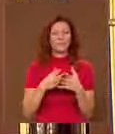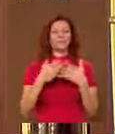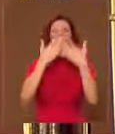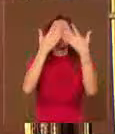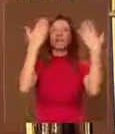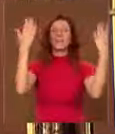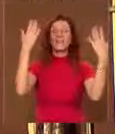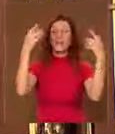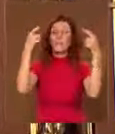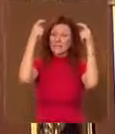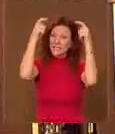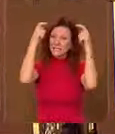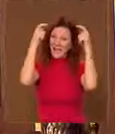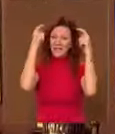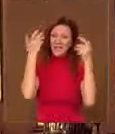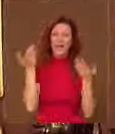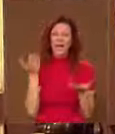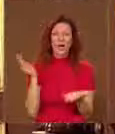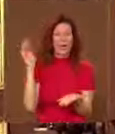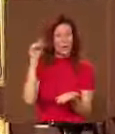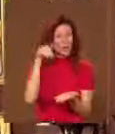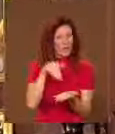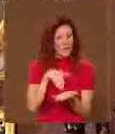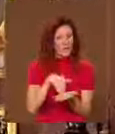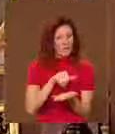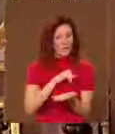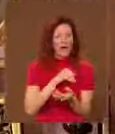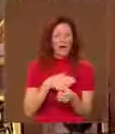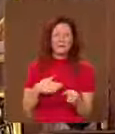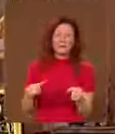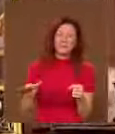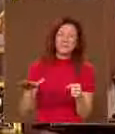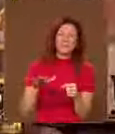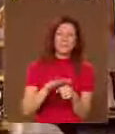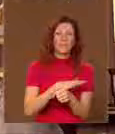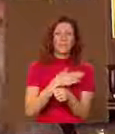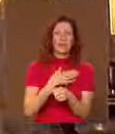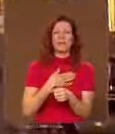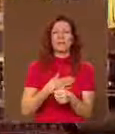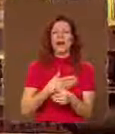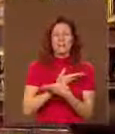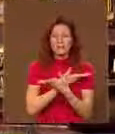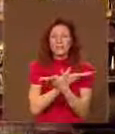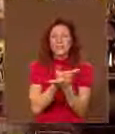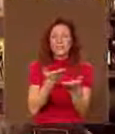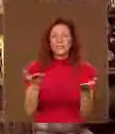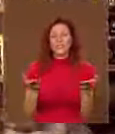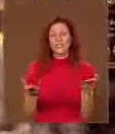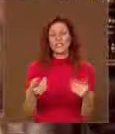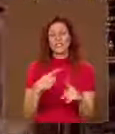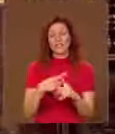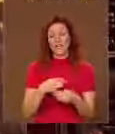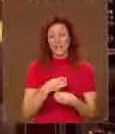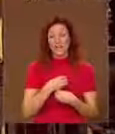небесен цар, който идва и изпълва християните със своята благодатна